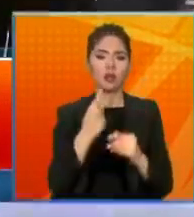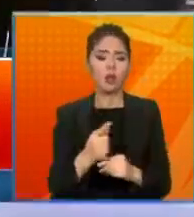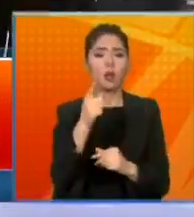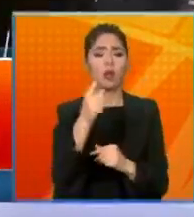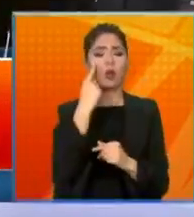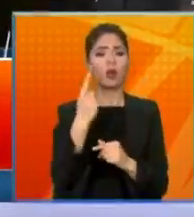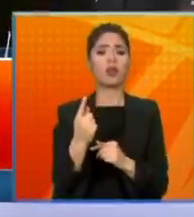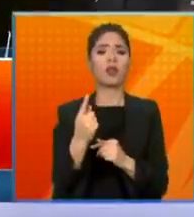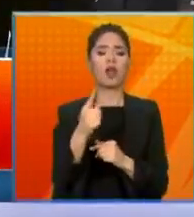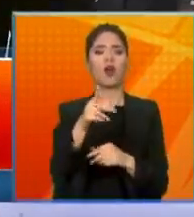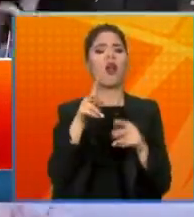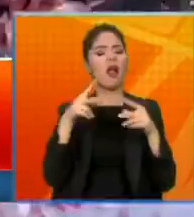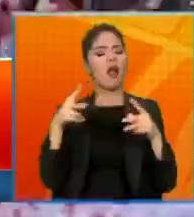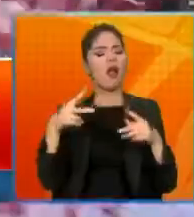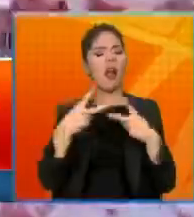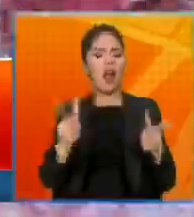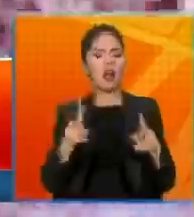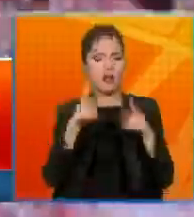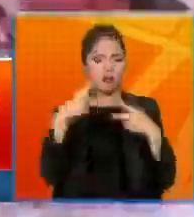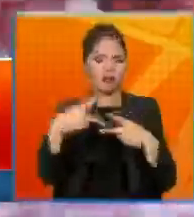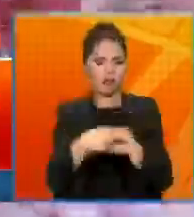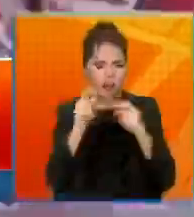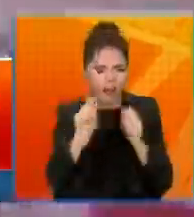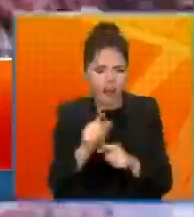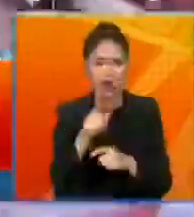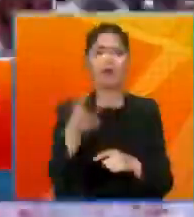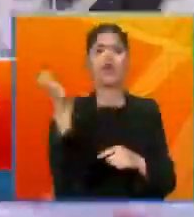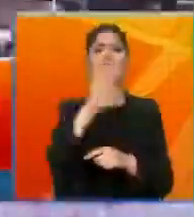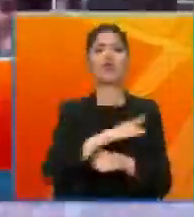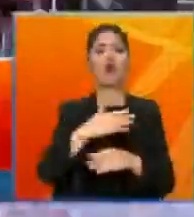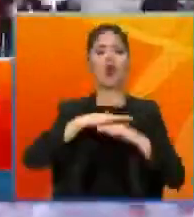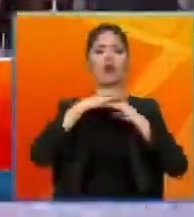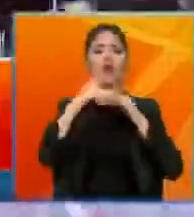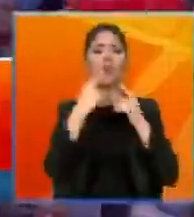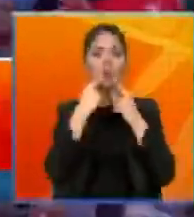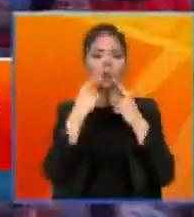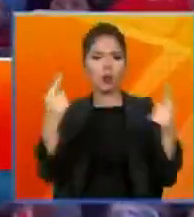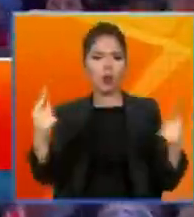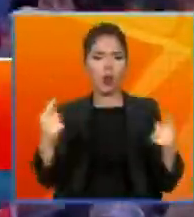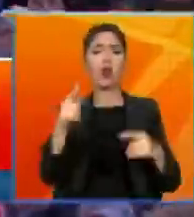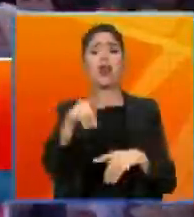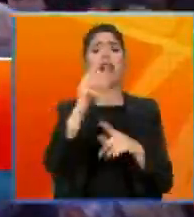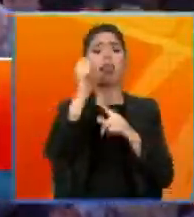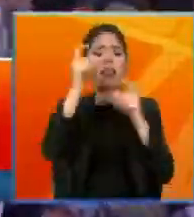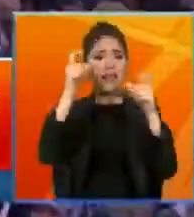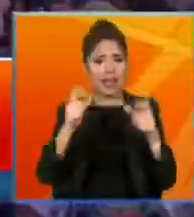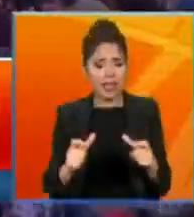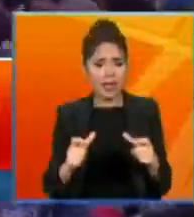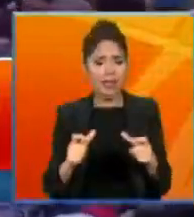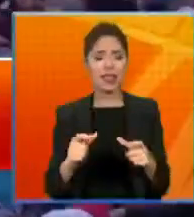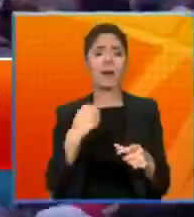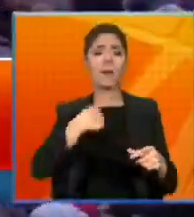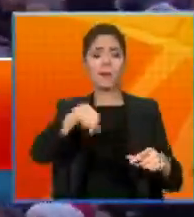otoyol açılışını yaptı, ardından Bergama'da halka seslendi. Gündeminde İdlib vardı. Bizim açımızdan